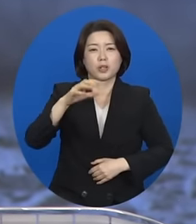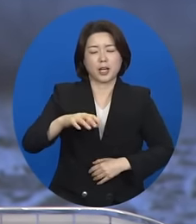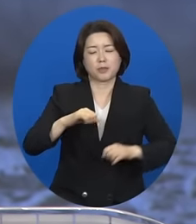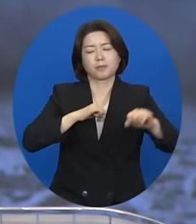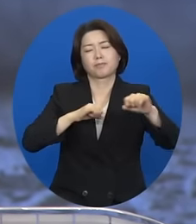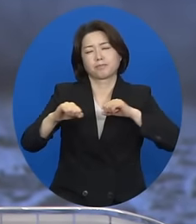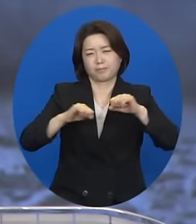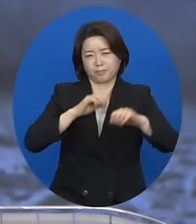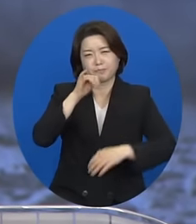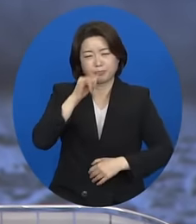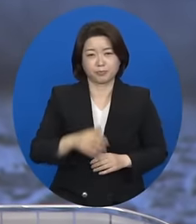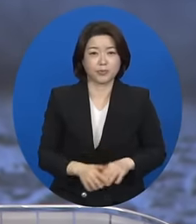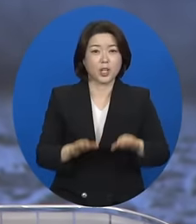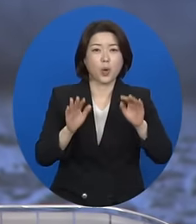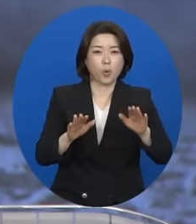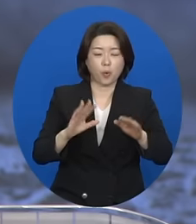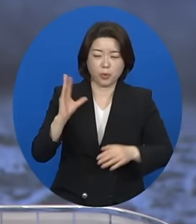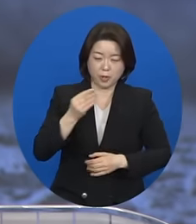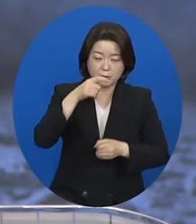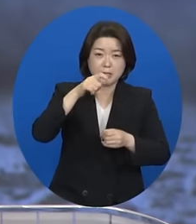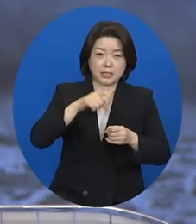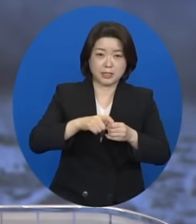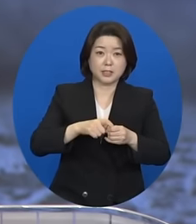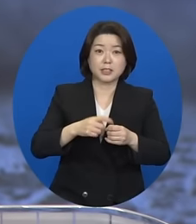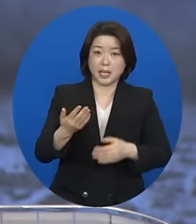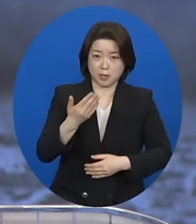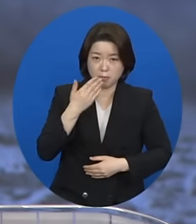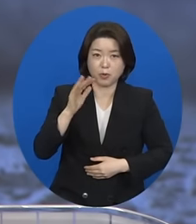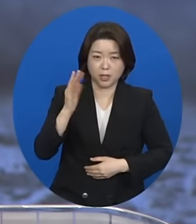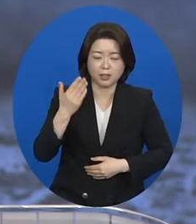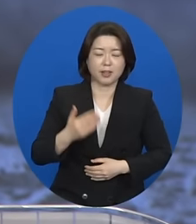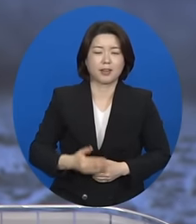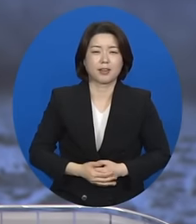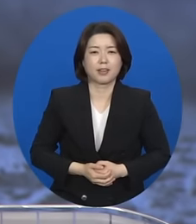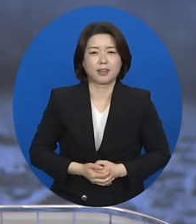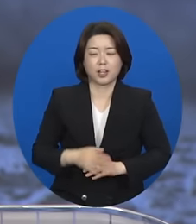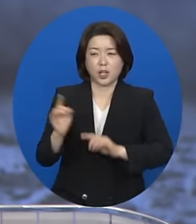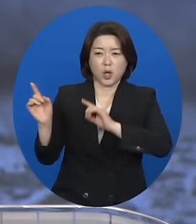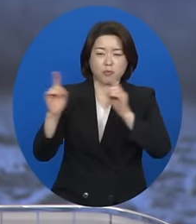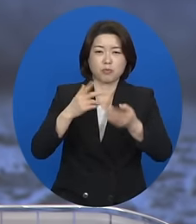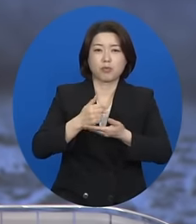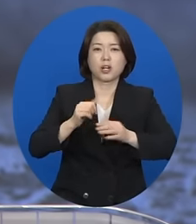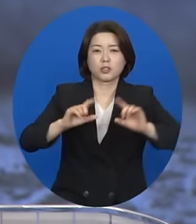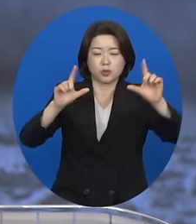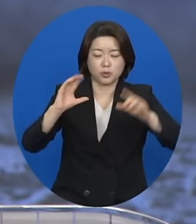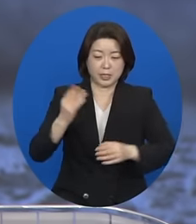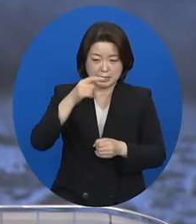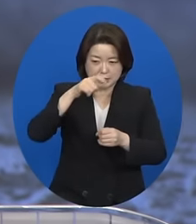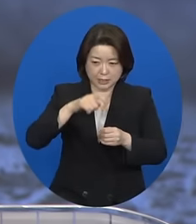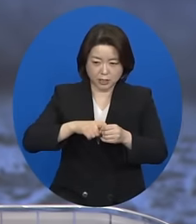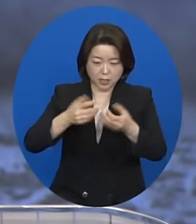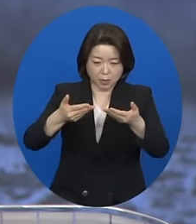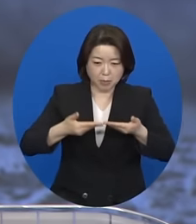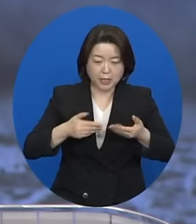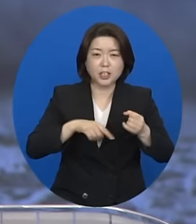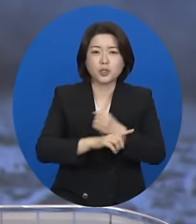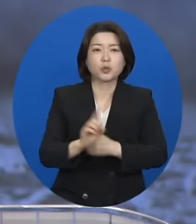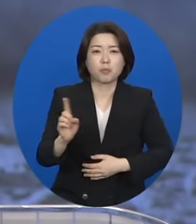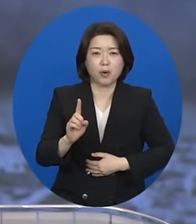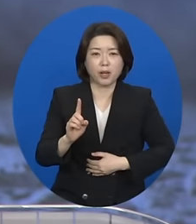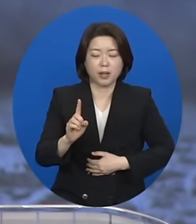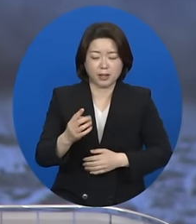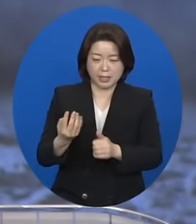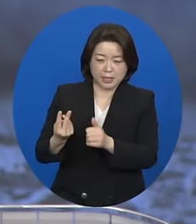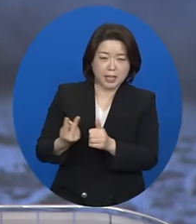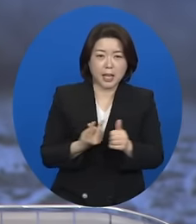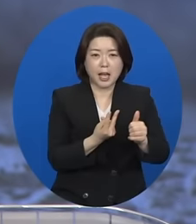있습니다 우리가 오늘 성찬을 받겠습니다 아 부활 주일 성찬을 받는 것은 아 엠마오의